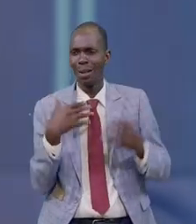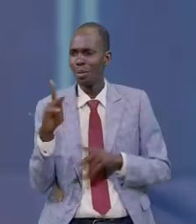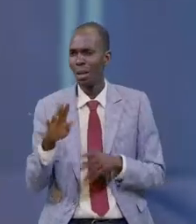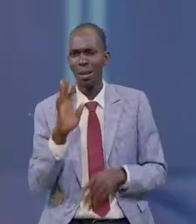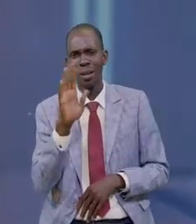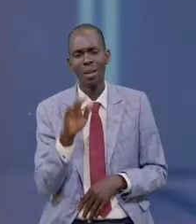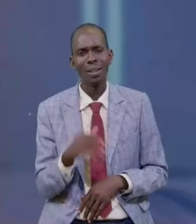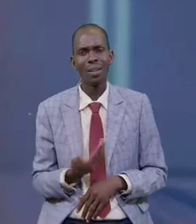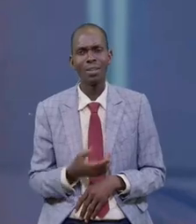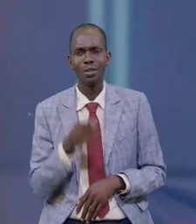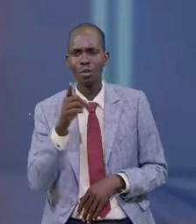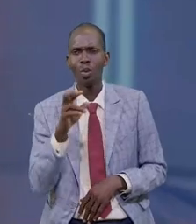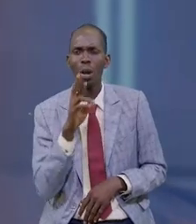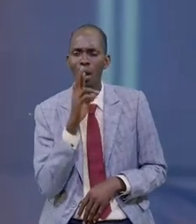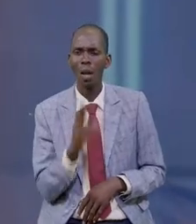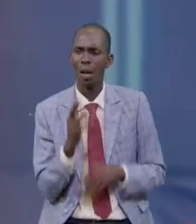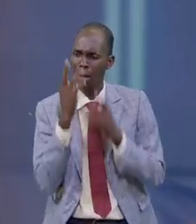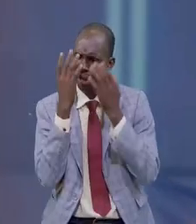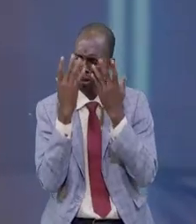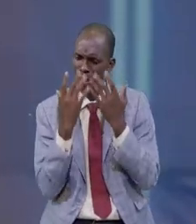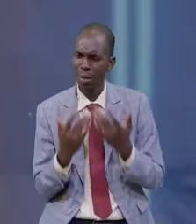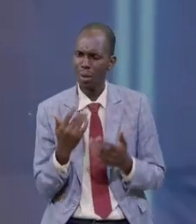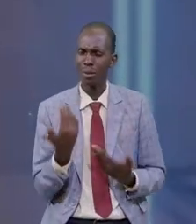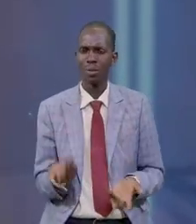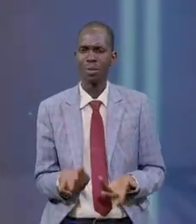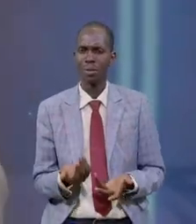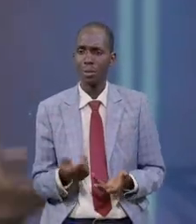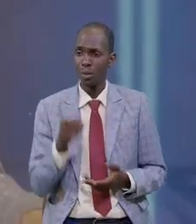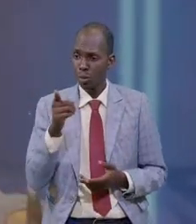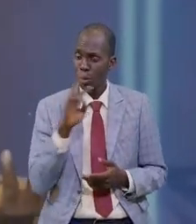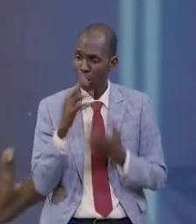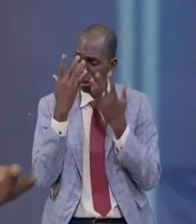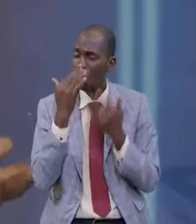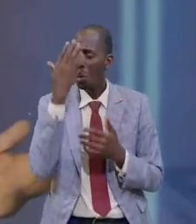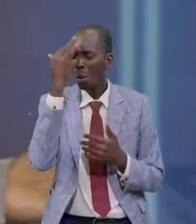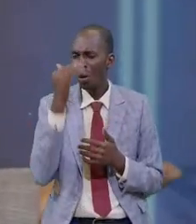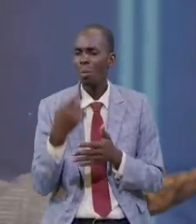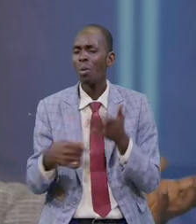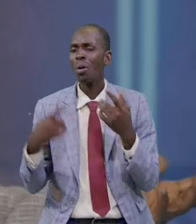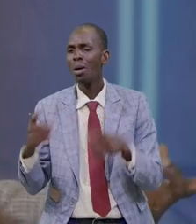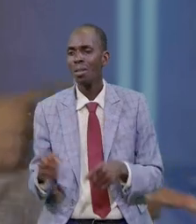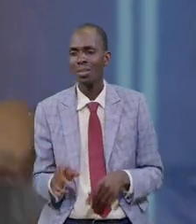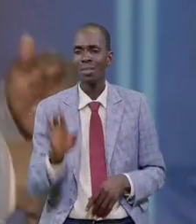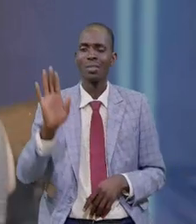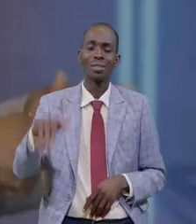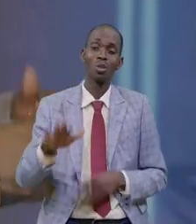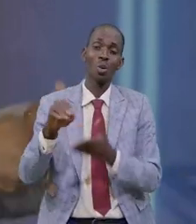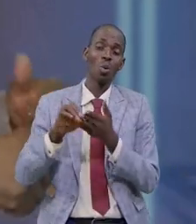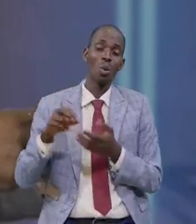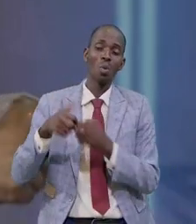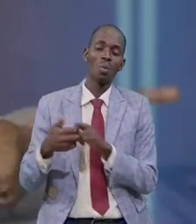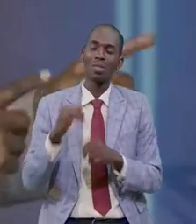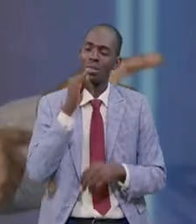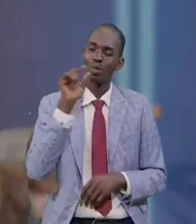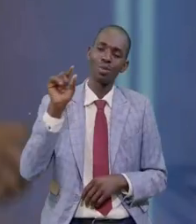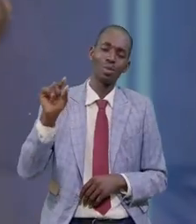ces gens là vous êtes triste si quelqu'un devait être triste ici c'est moi qui dois être triste la